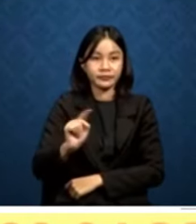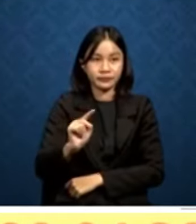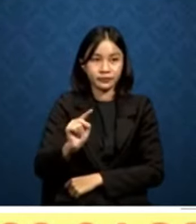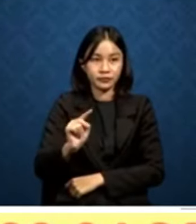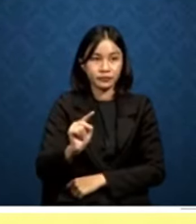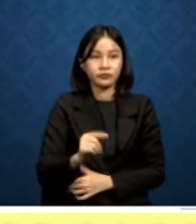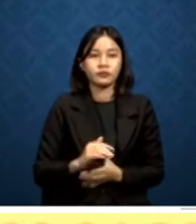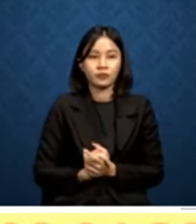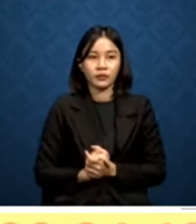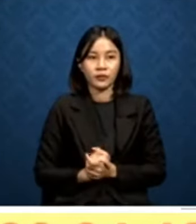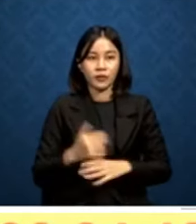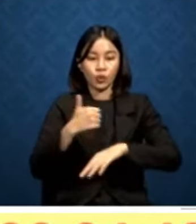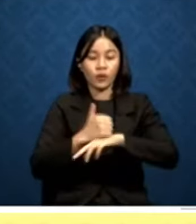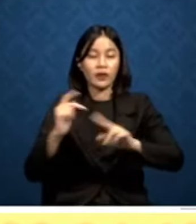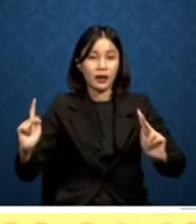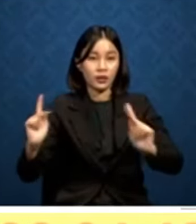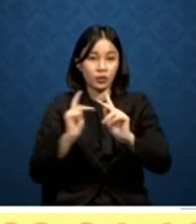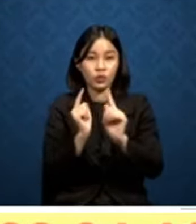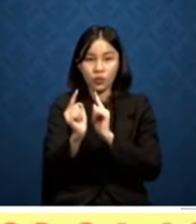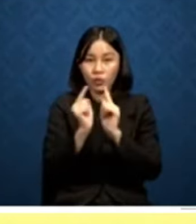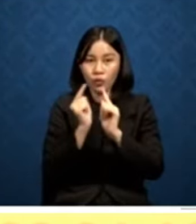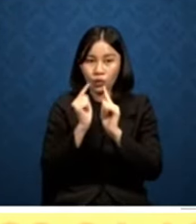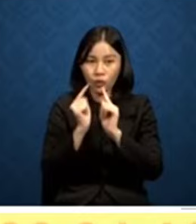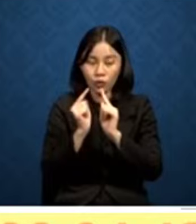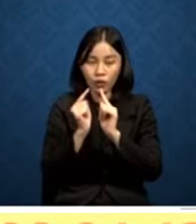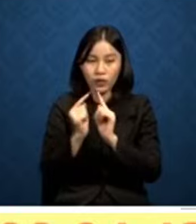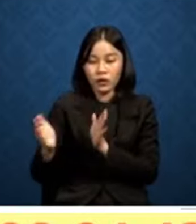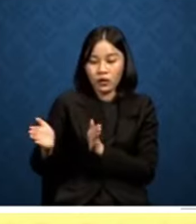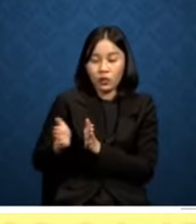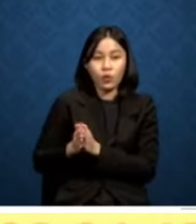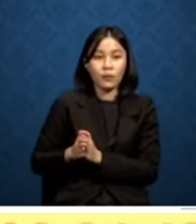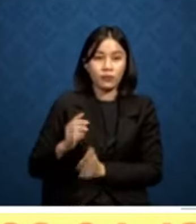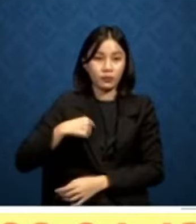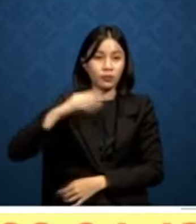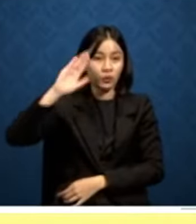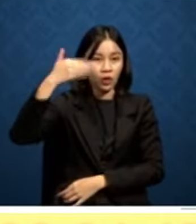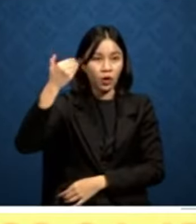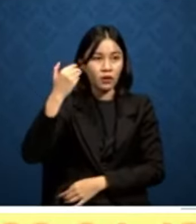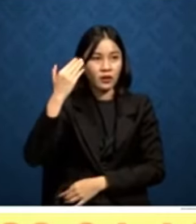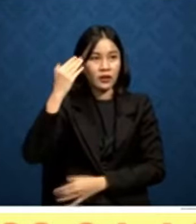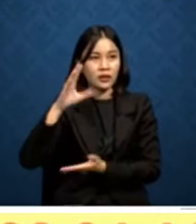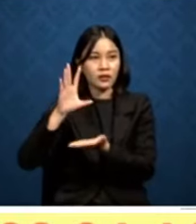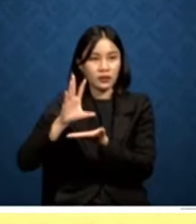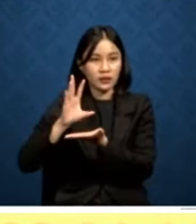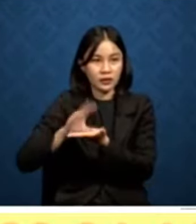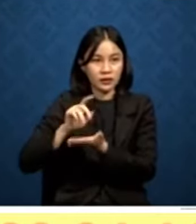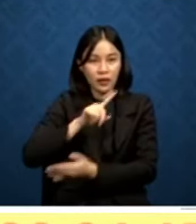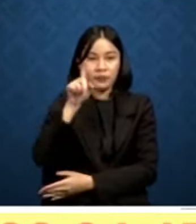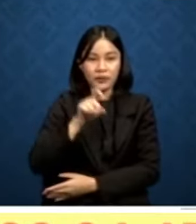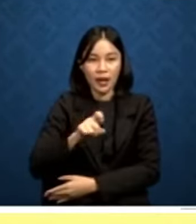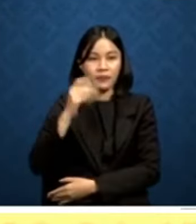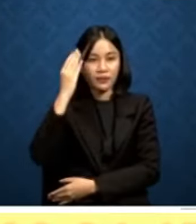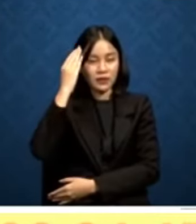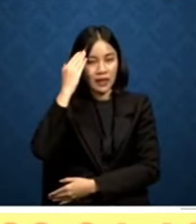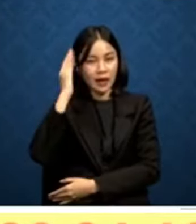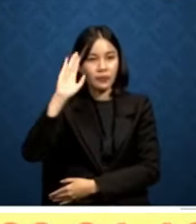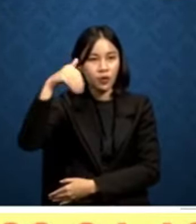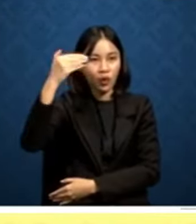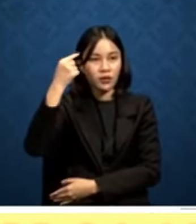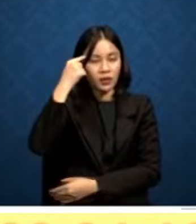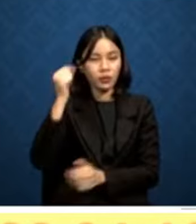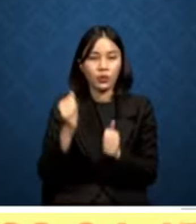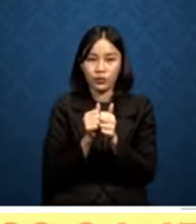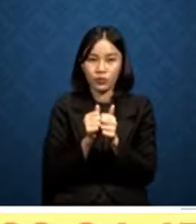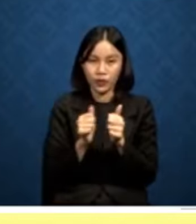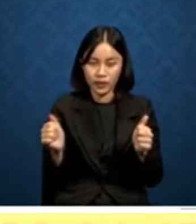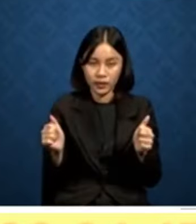Rathomonti ได้มีการประสานงานมากัผมก่อนเพื่อขอทรา ข้อมคำถามก่อนซึ่ผมกเห็นว่าเป็สิ่งทด